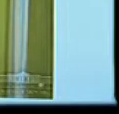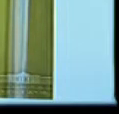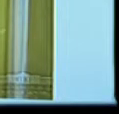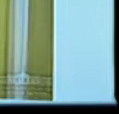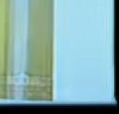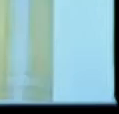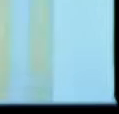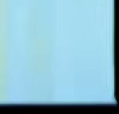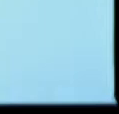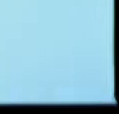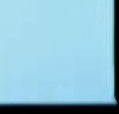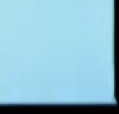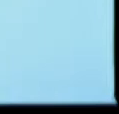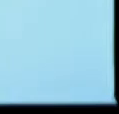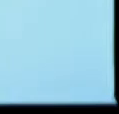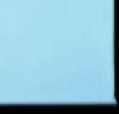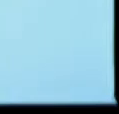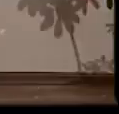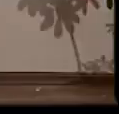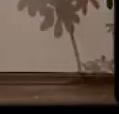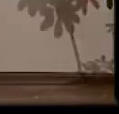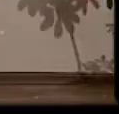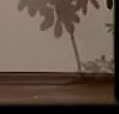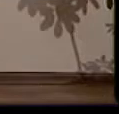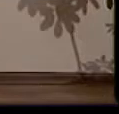sont représentées.